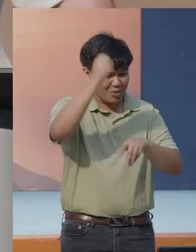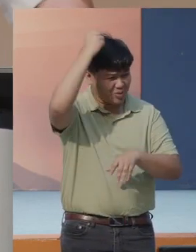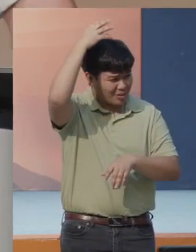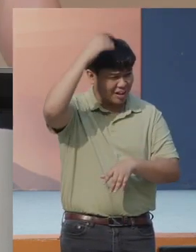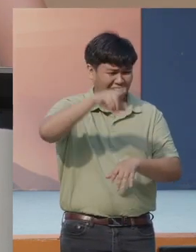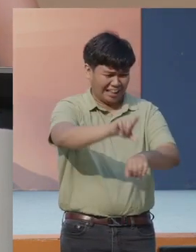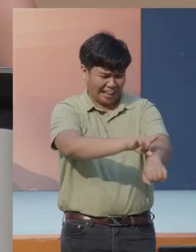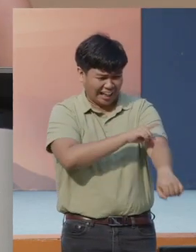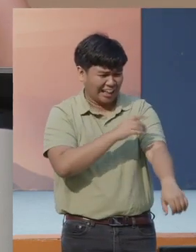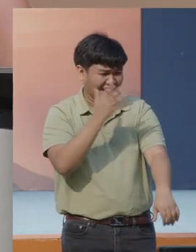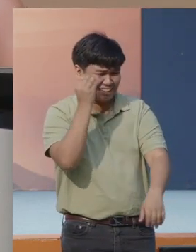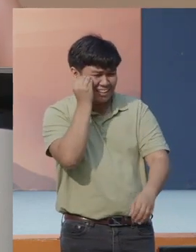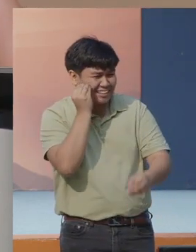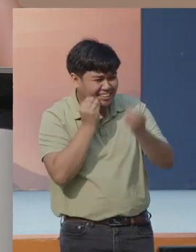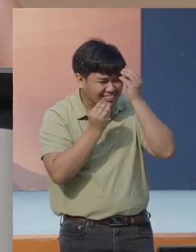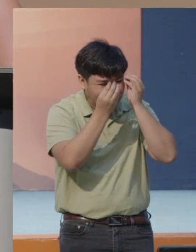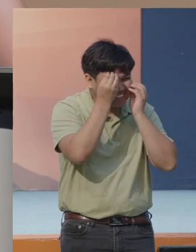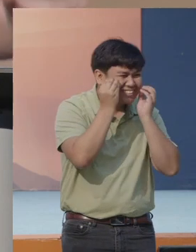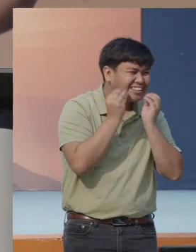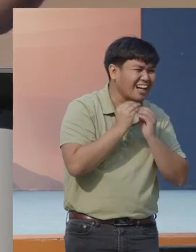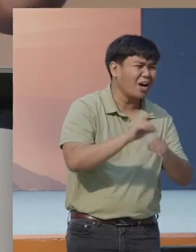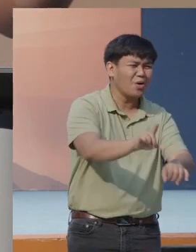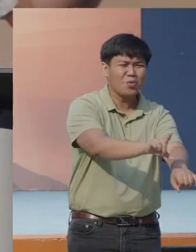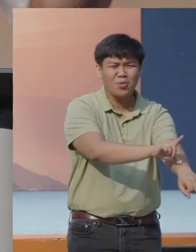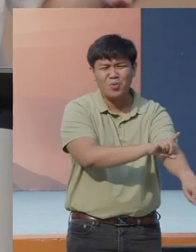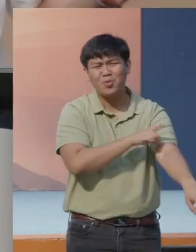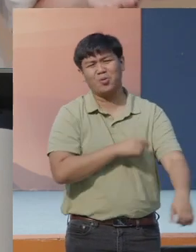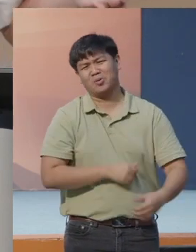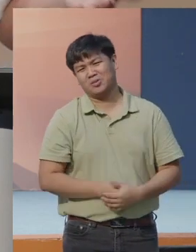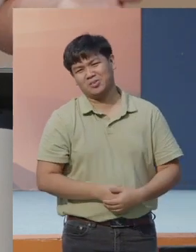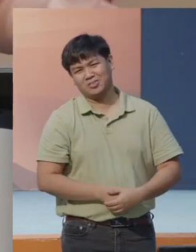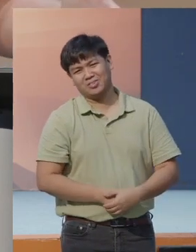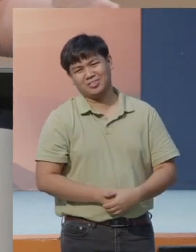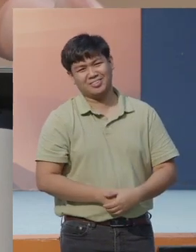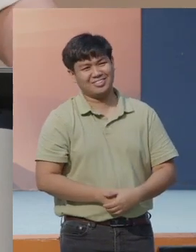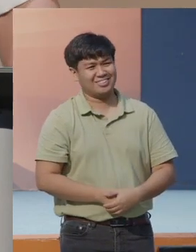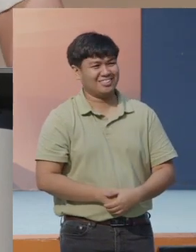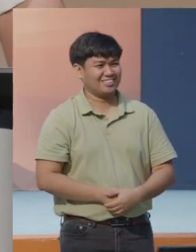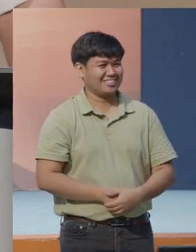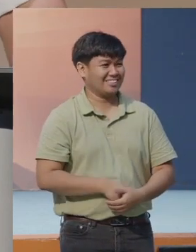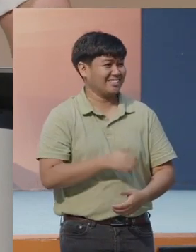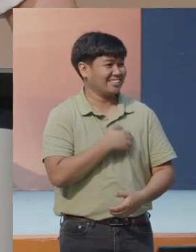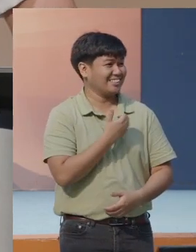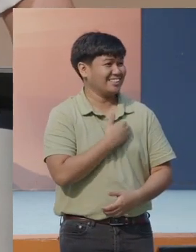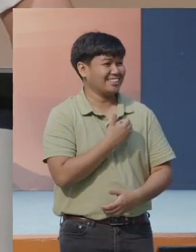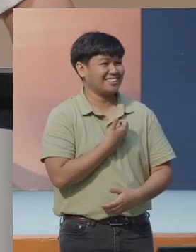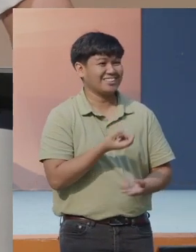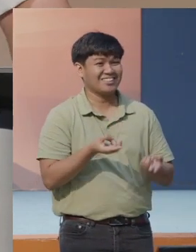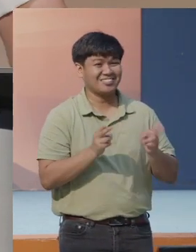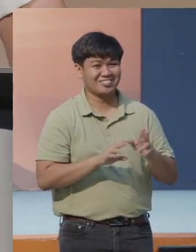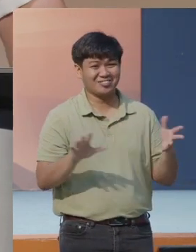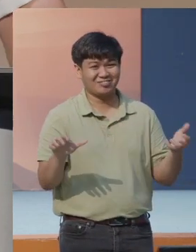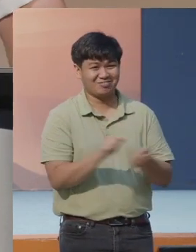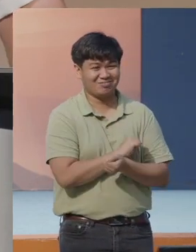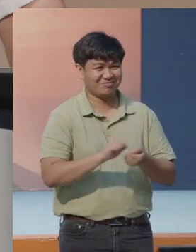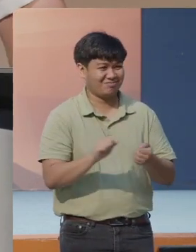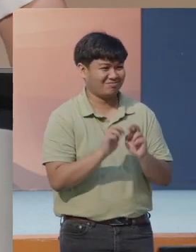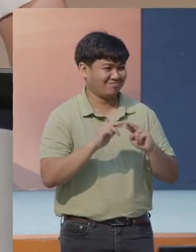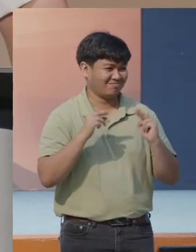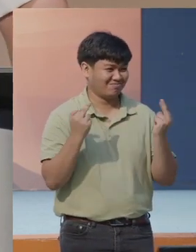tagal mo mag-make up. No, we let emotions overcome